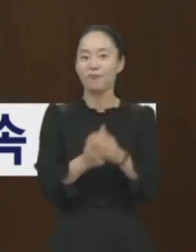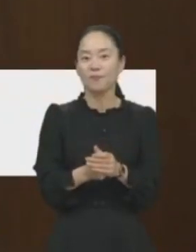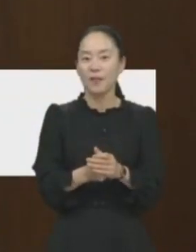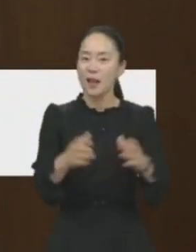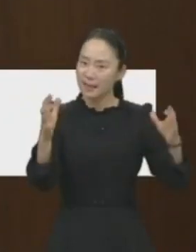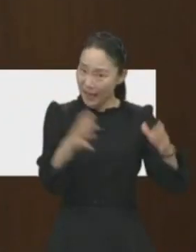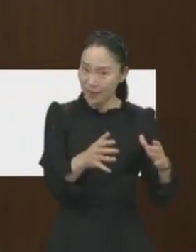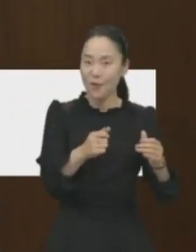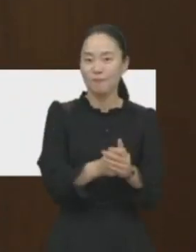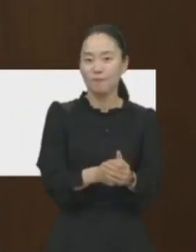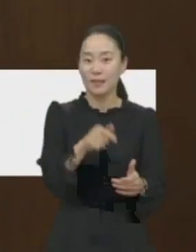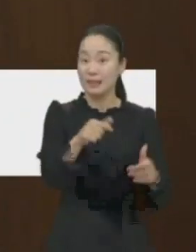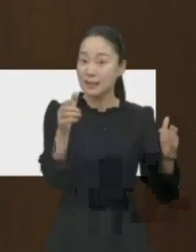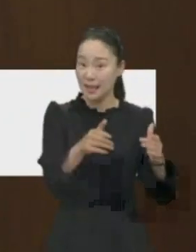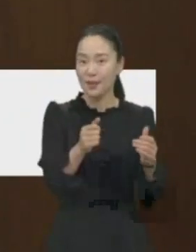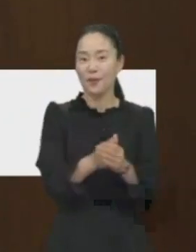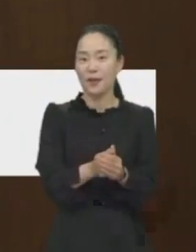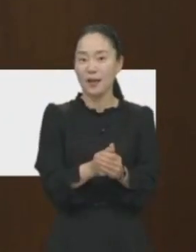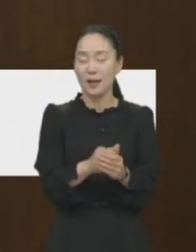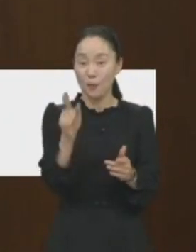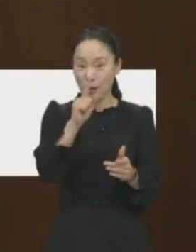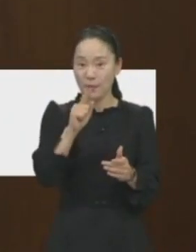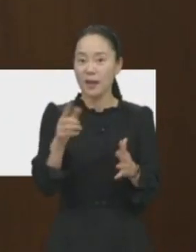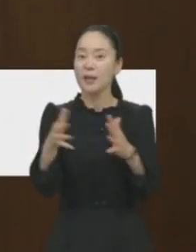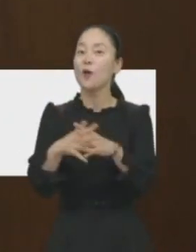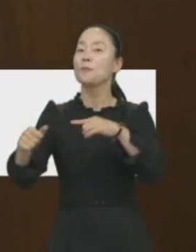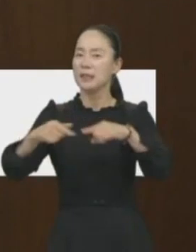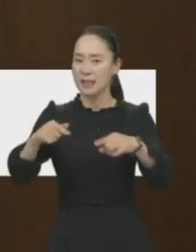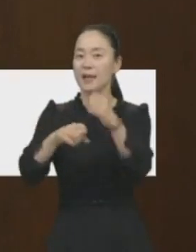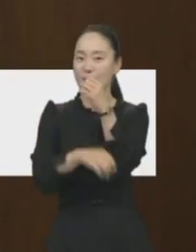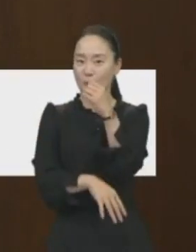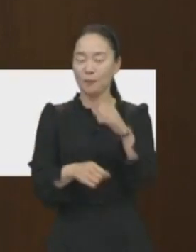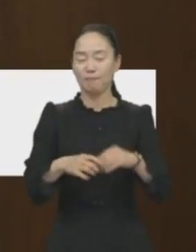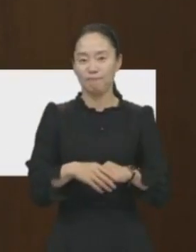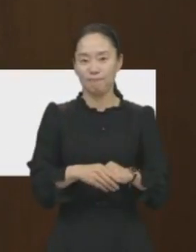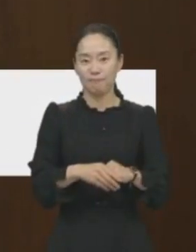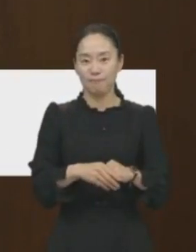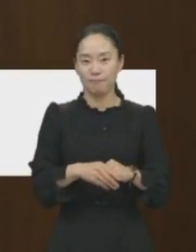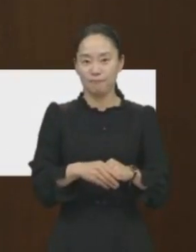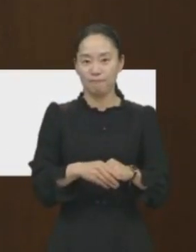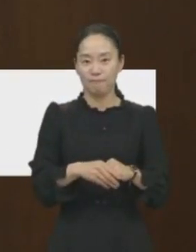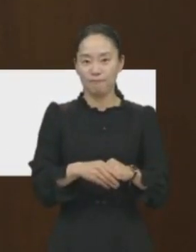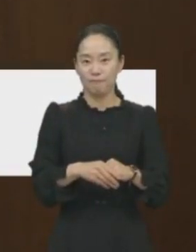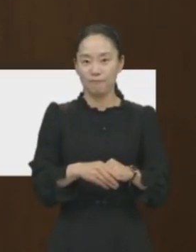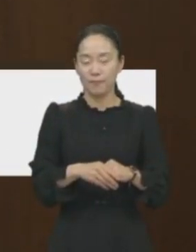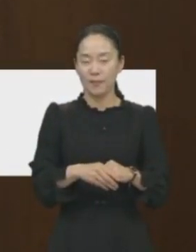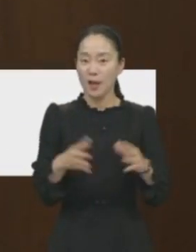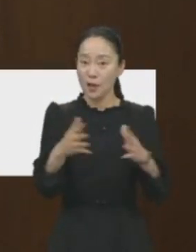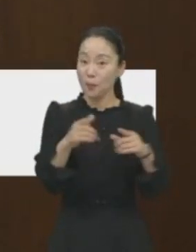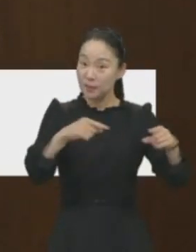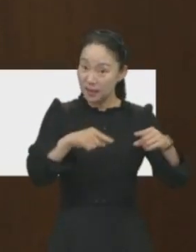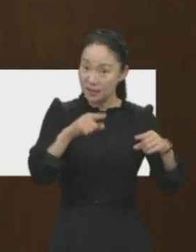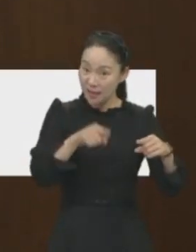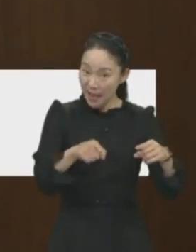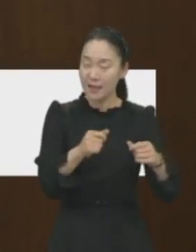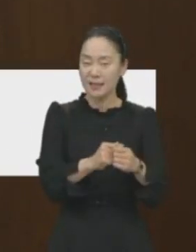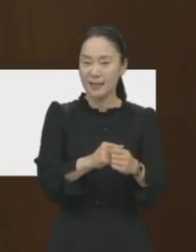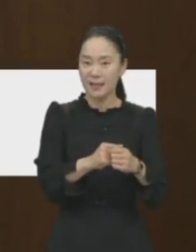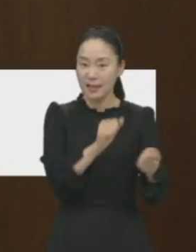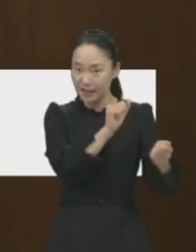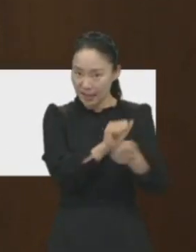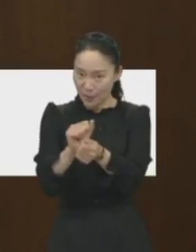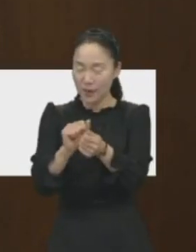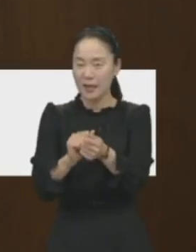단결해야 되고 그 단결이 곧 협치의 기본이라고 생각합니다. 그래야지 충청권의 힘을